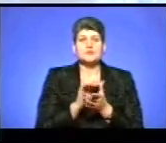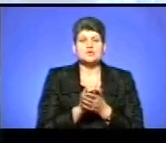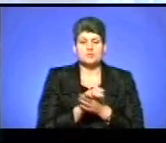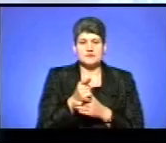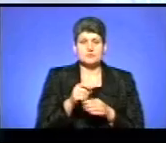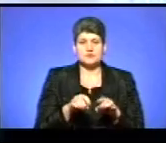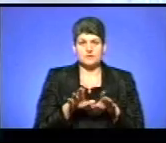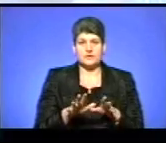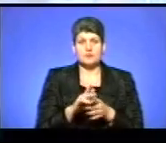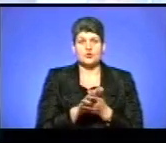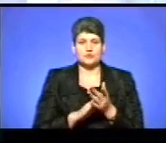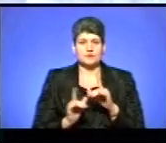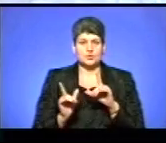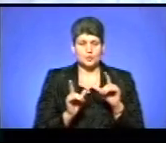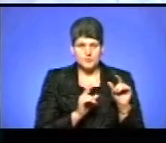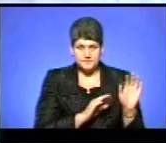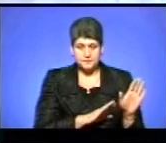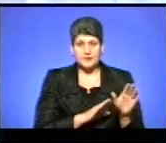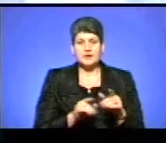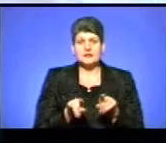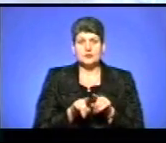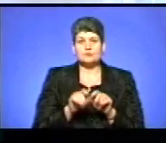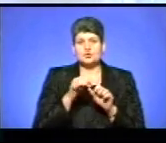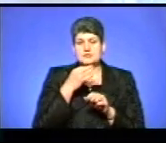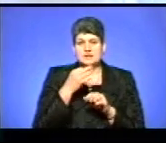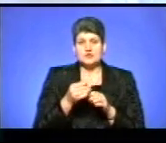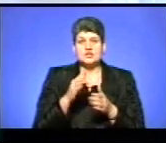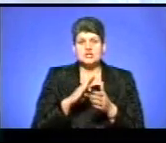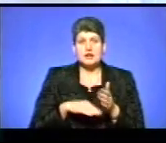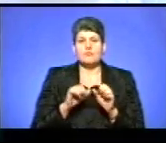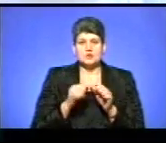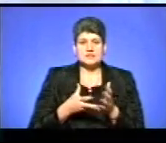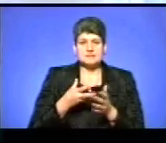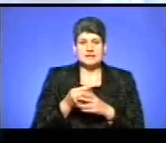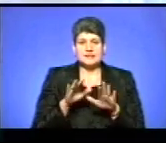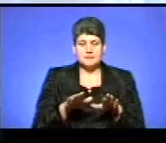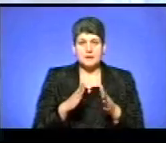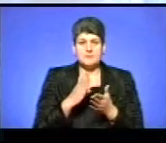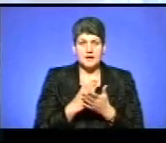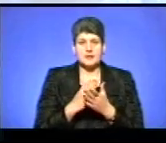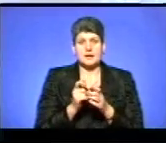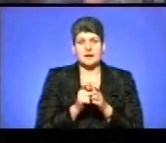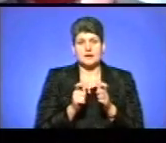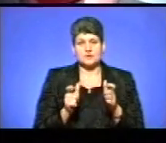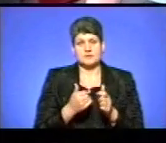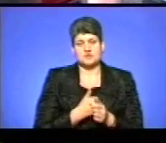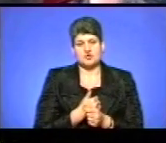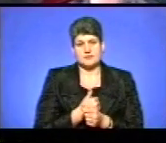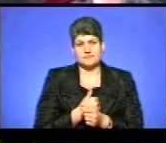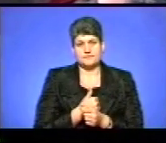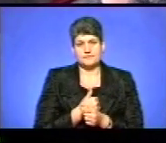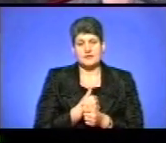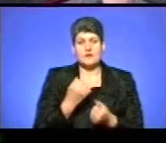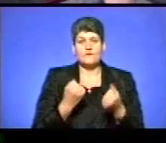ознайомимо і продовжите собі рух. Також повідомлю про те, що можете даний штраф оплачувати на місці, якщо маєте банківську карточку і бажання. Водій